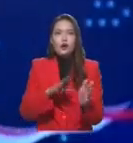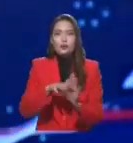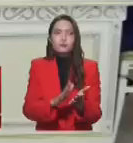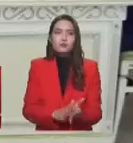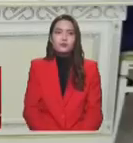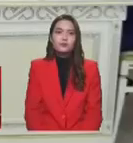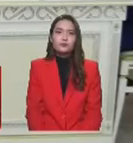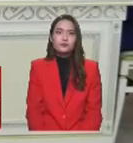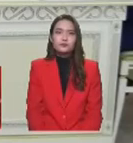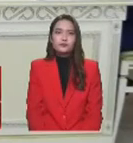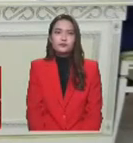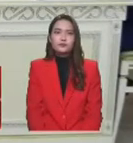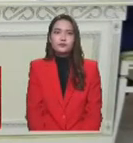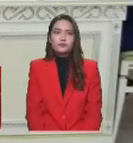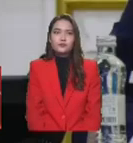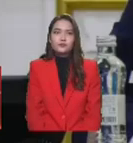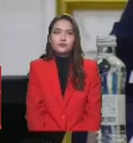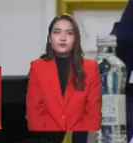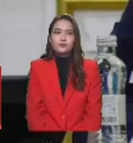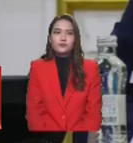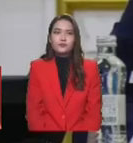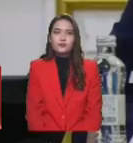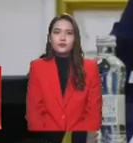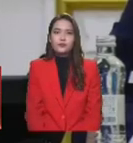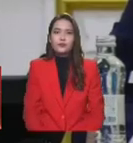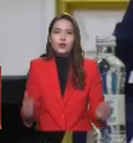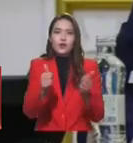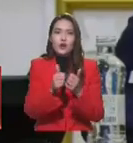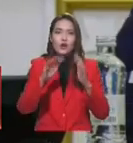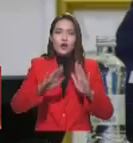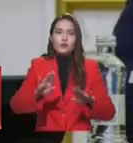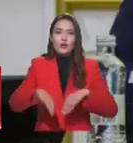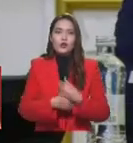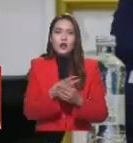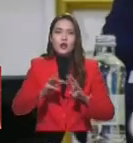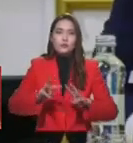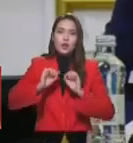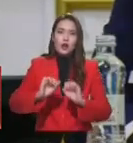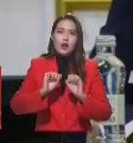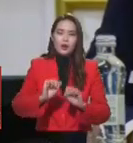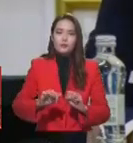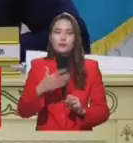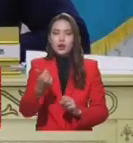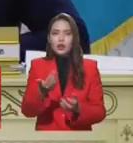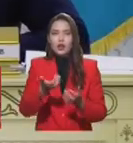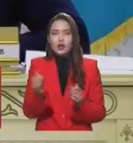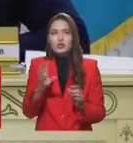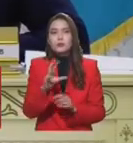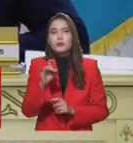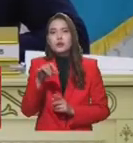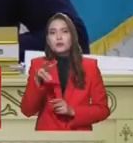поставок. Объединить усилия. Об этом министр обороны и министр промышленности и строительства говорят,